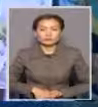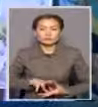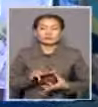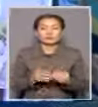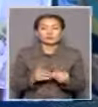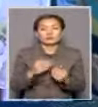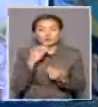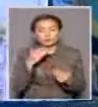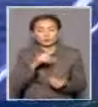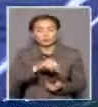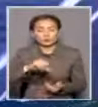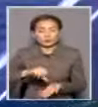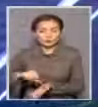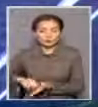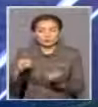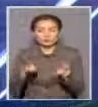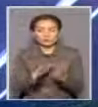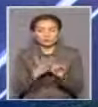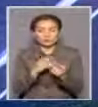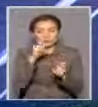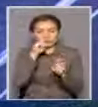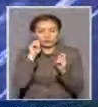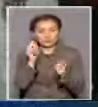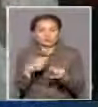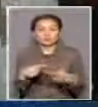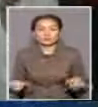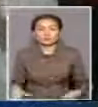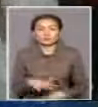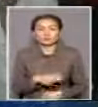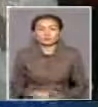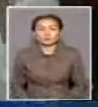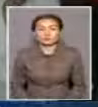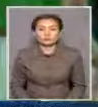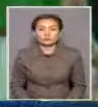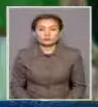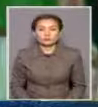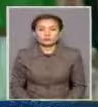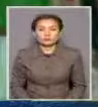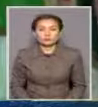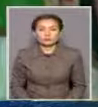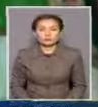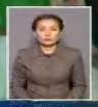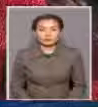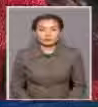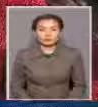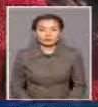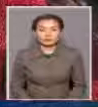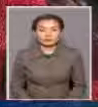Салтанатты шара соңында қатысушыларға арнайы диплом мен сыйлықтар табысталды. Қымбат Дайырқызы, Айбек Ғалымов, жаңалық қызметі.